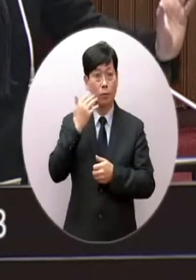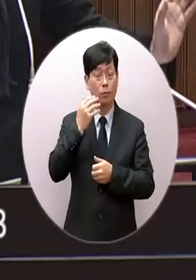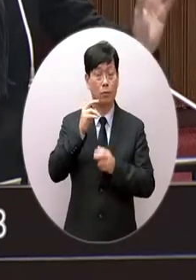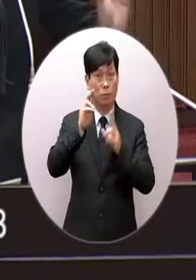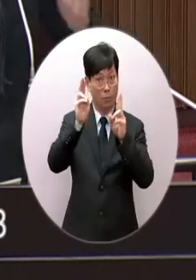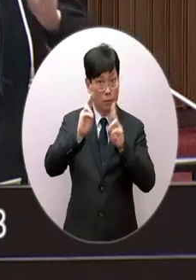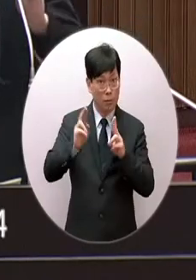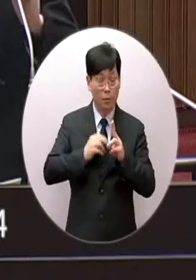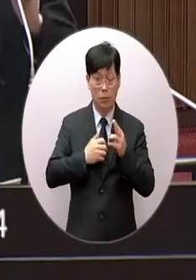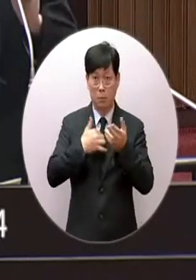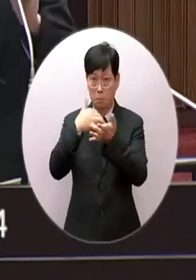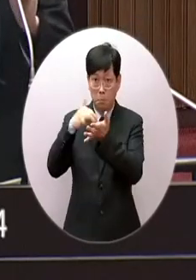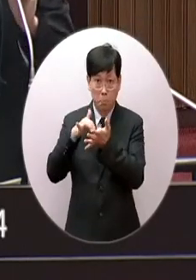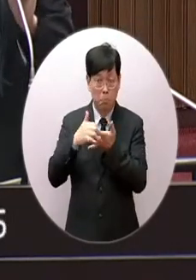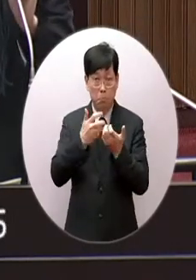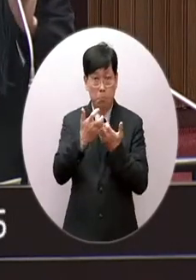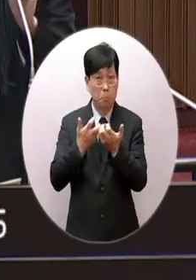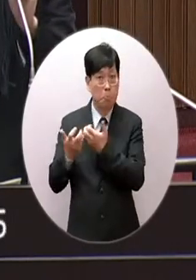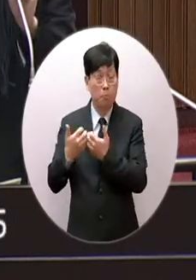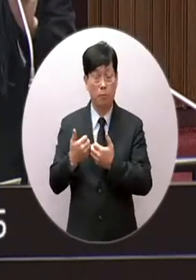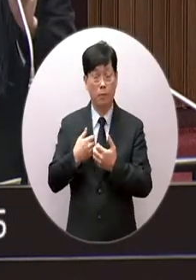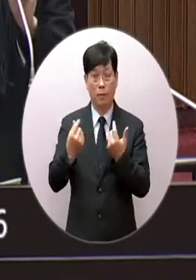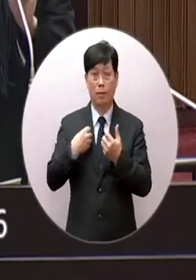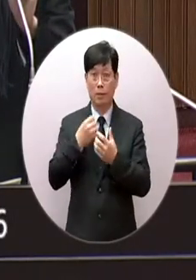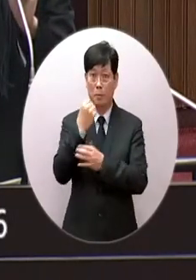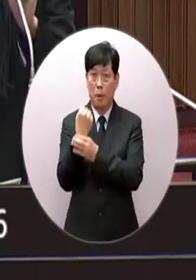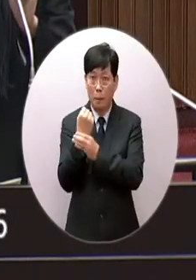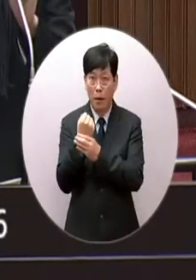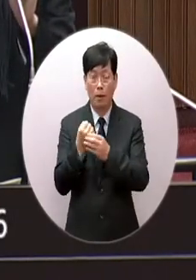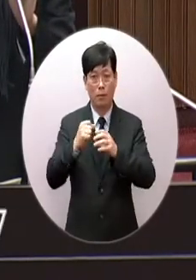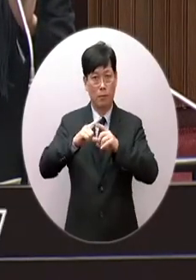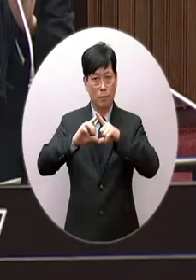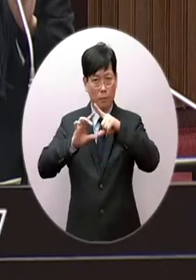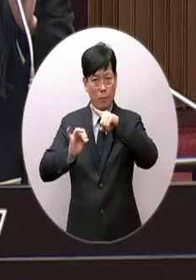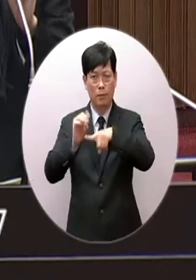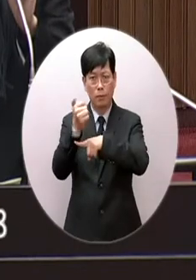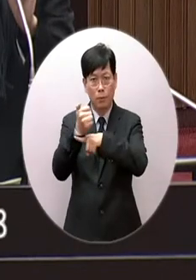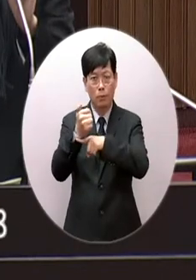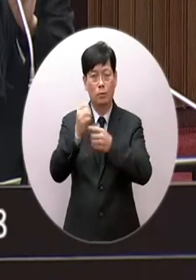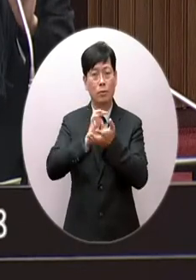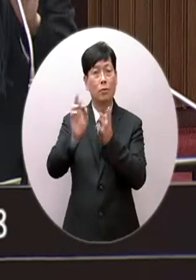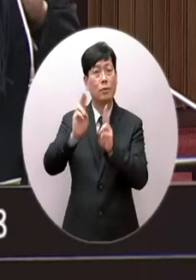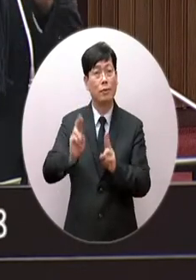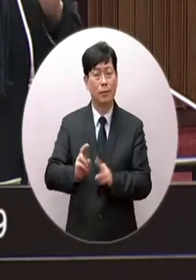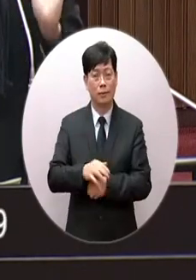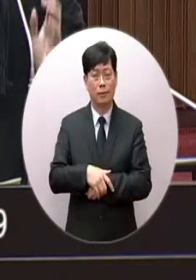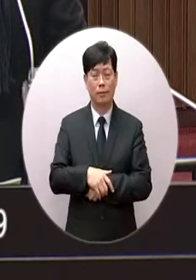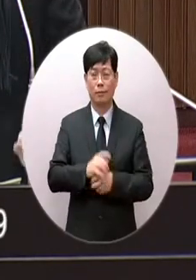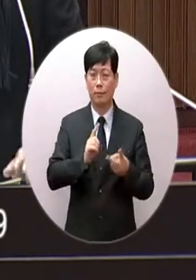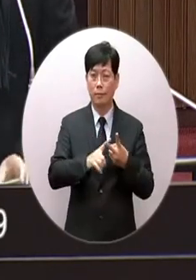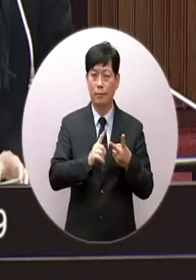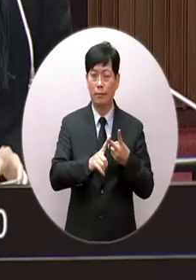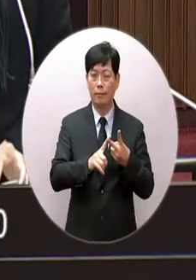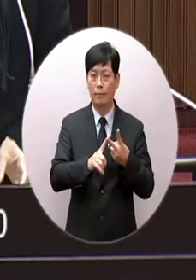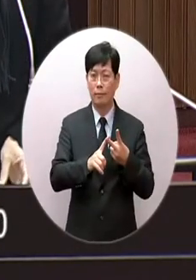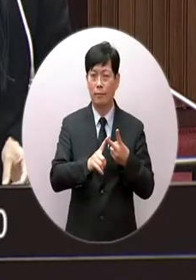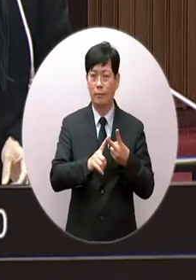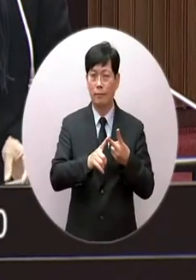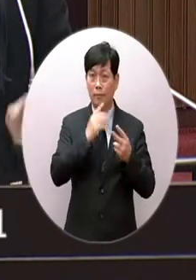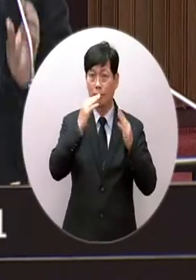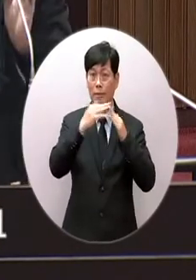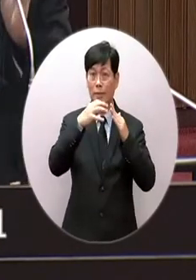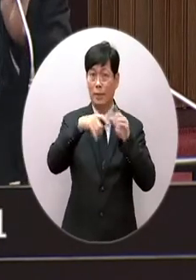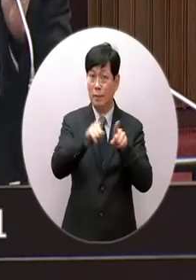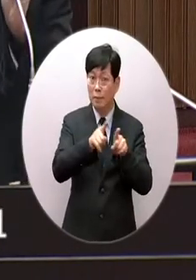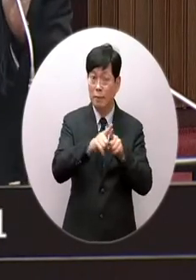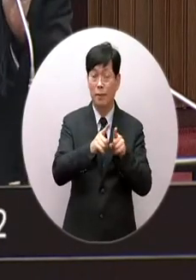个分析评估里面啊，马达大概占了50%的用电比例。另外就是家电